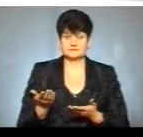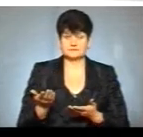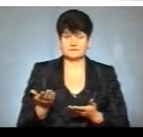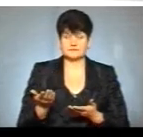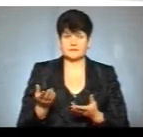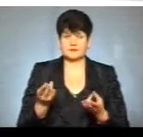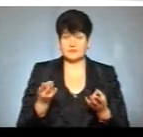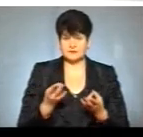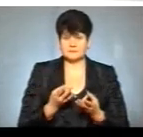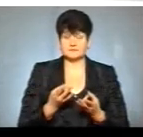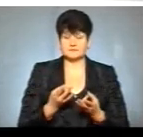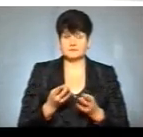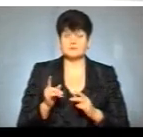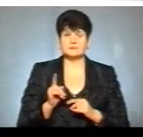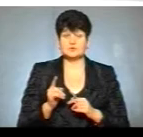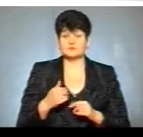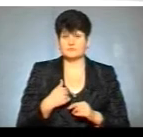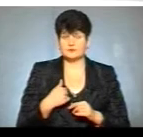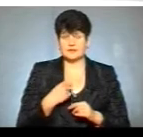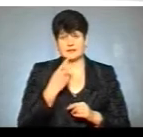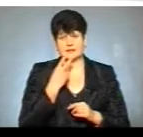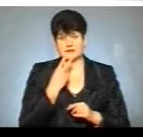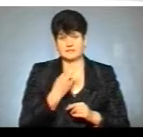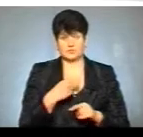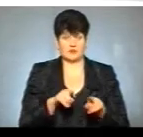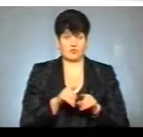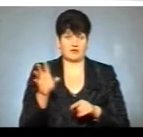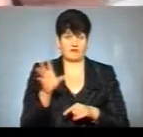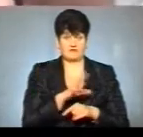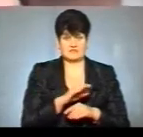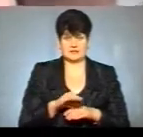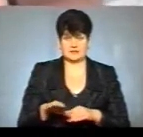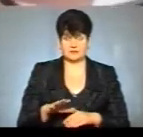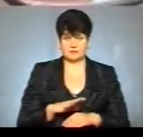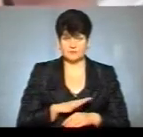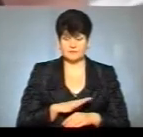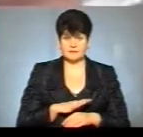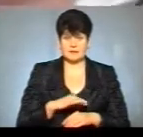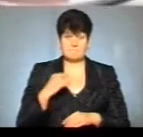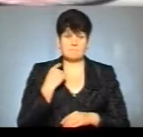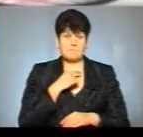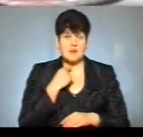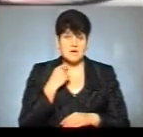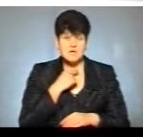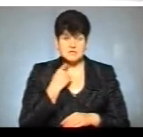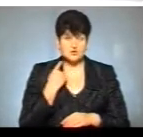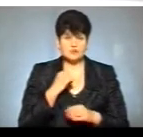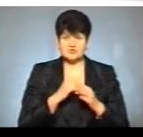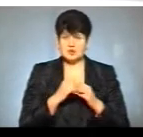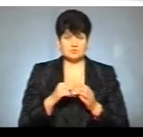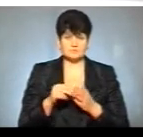Треба, щоб вона ж дивилася, як всі діти були. Щоб. М'ясо не часто,